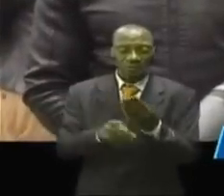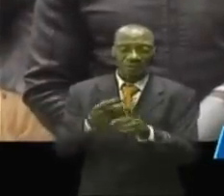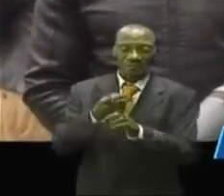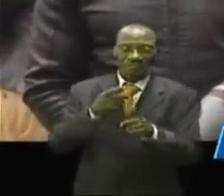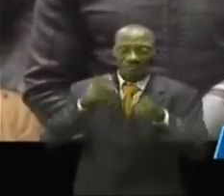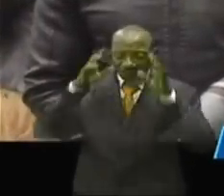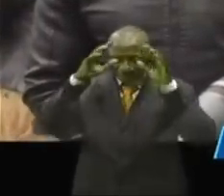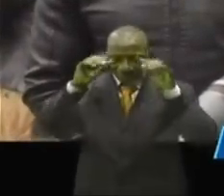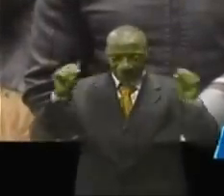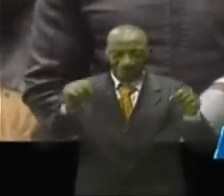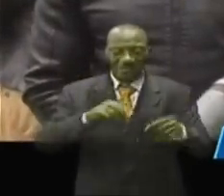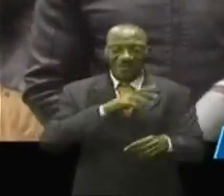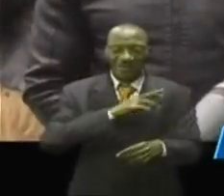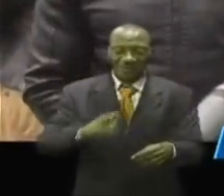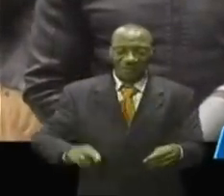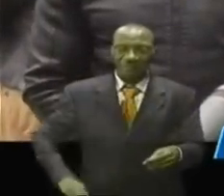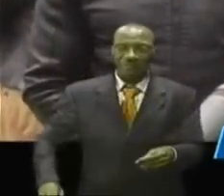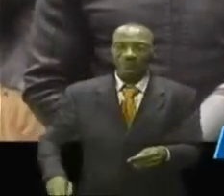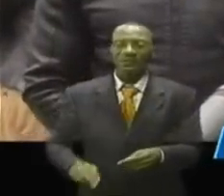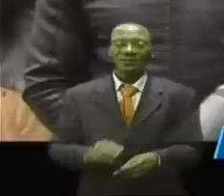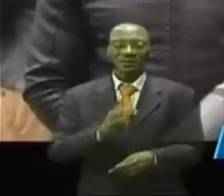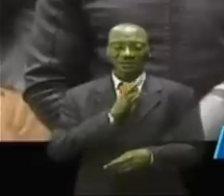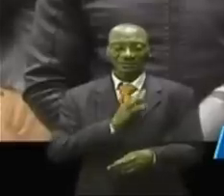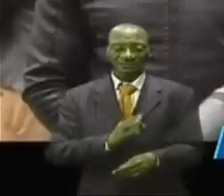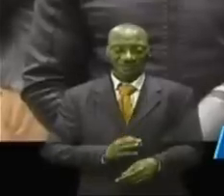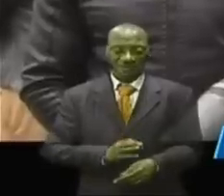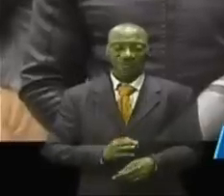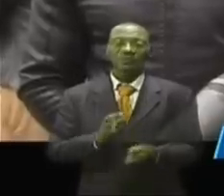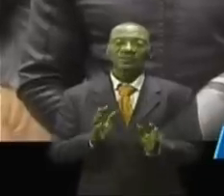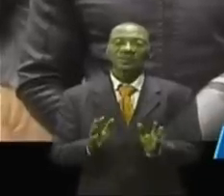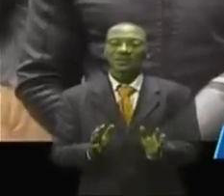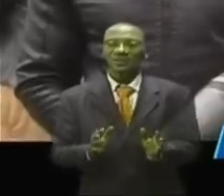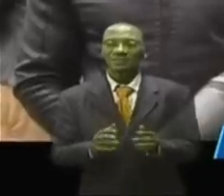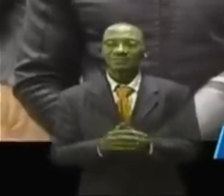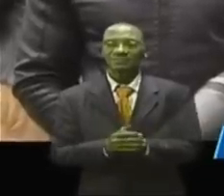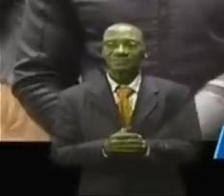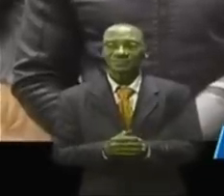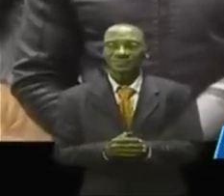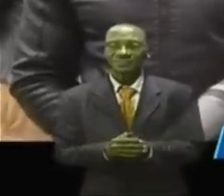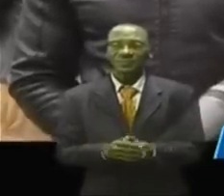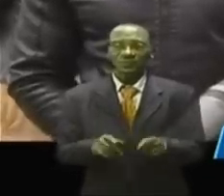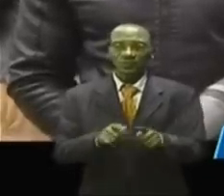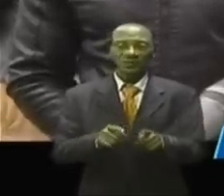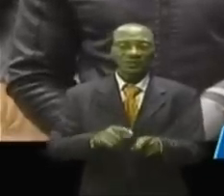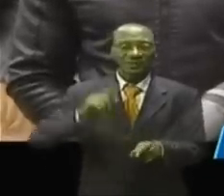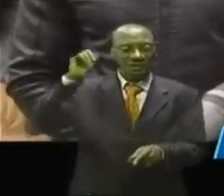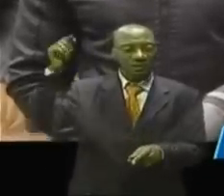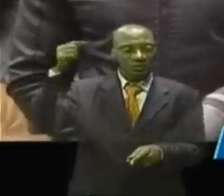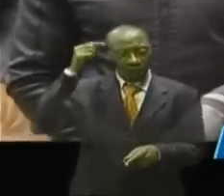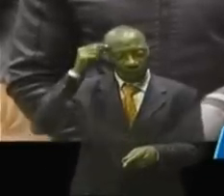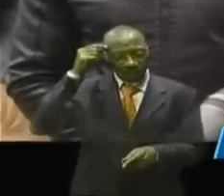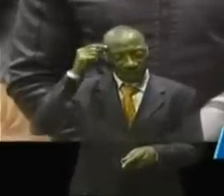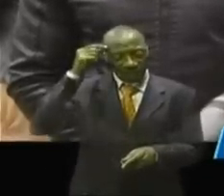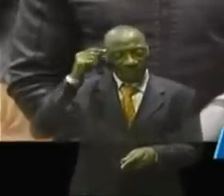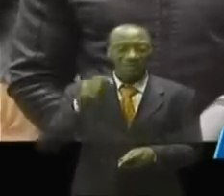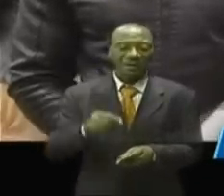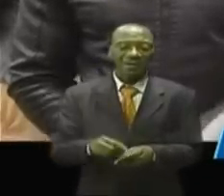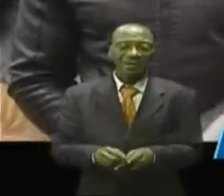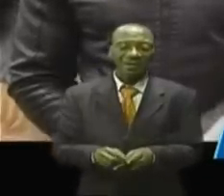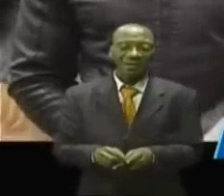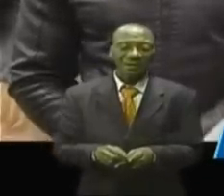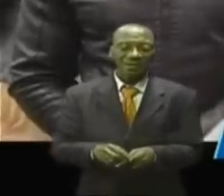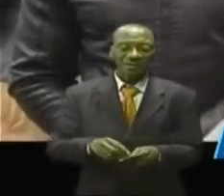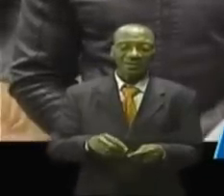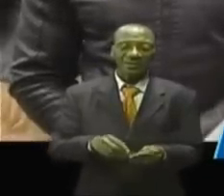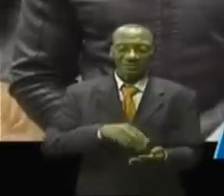son Excellence Félix-Antoine Tshisekedi Tshilombo, et le gouvernement s'en est approprié pour que, en